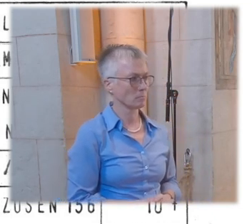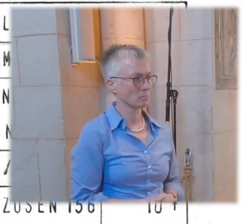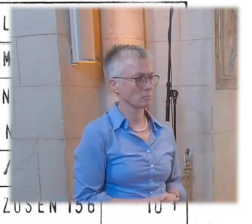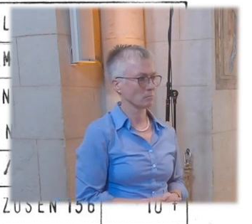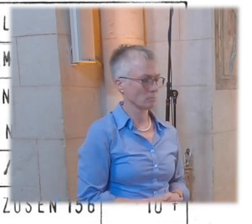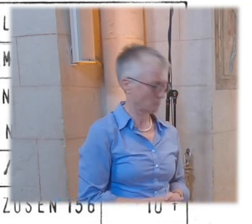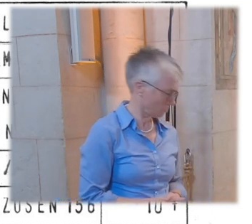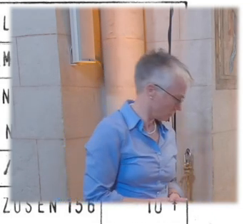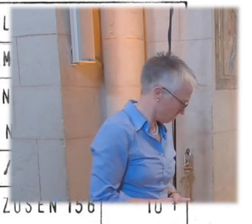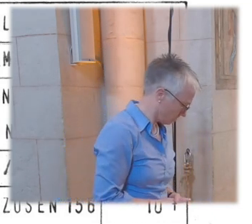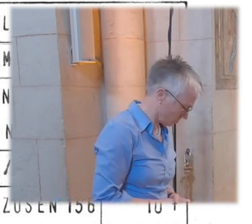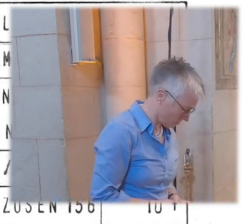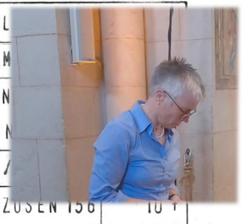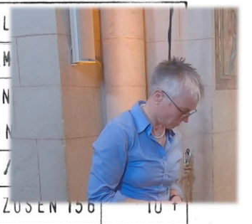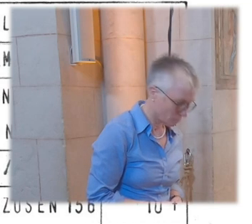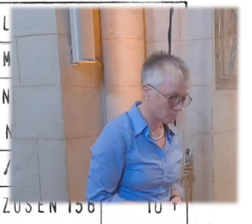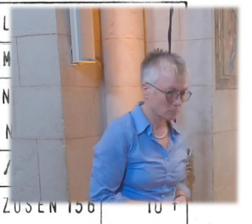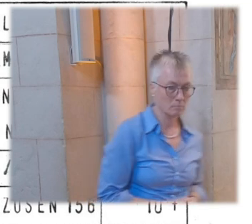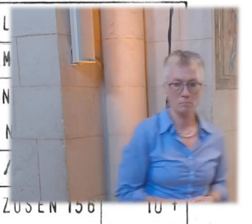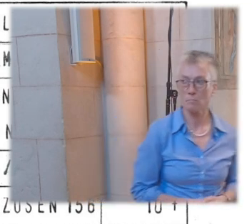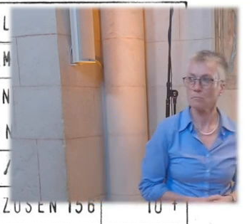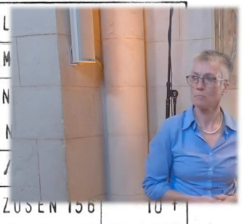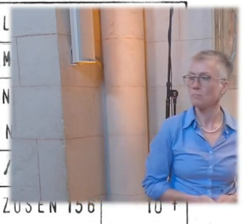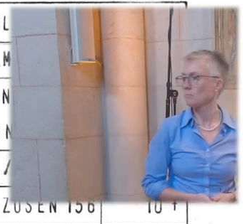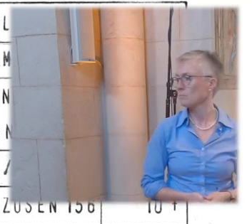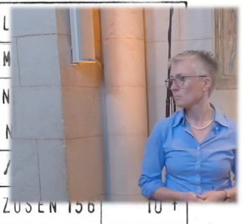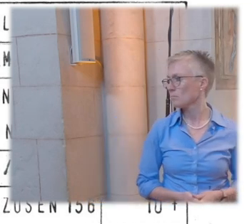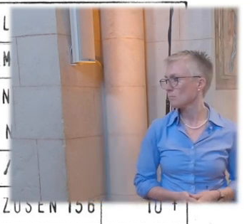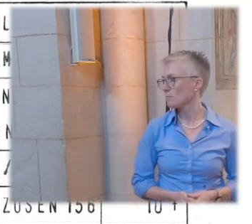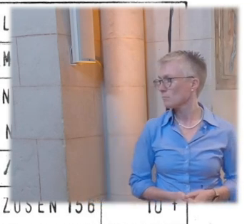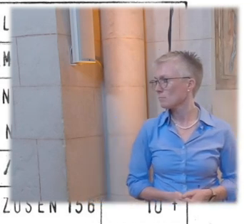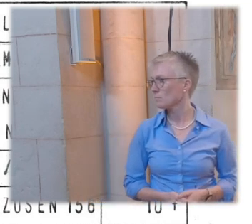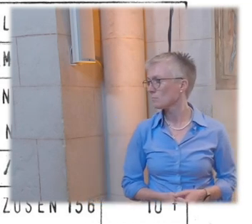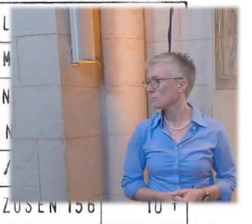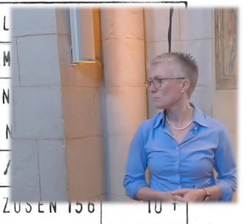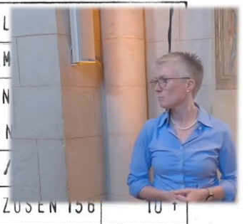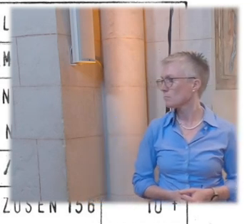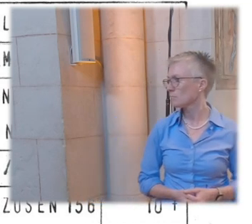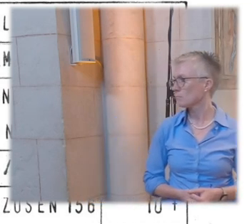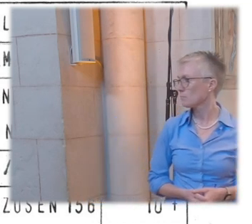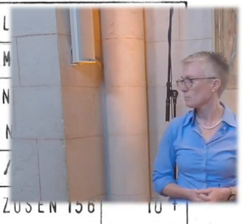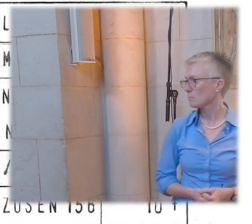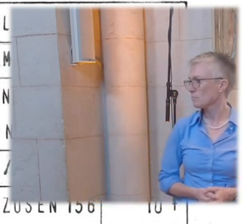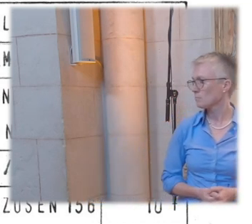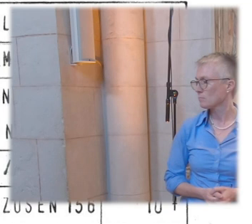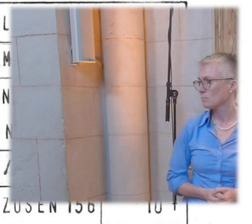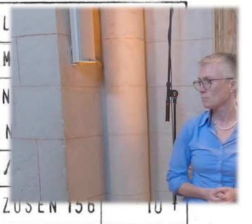Beispiel Pater Engelmar, der gerade erst vor kurzem selig gesprochen